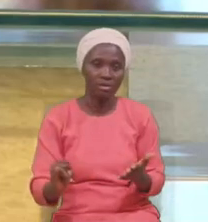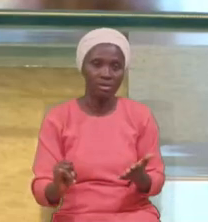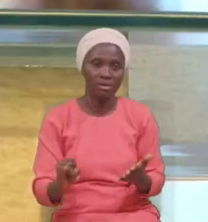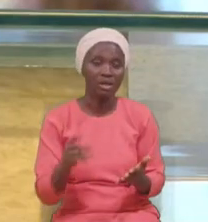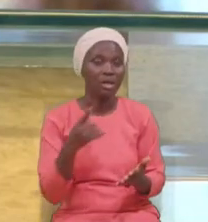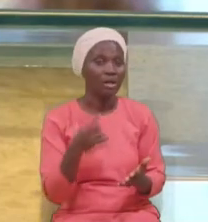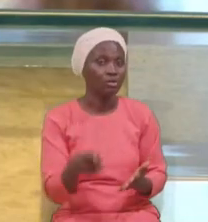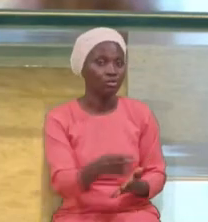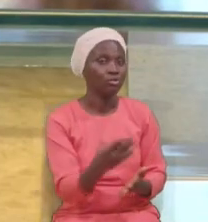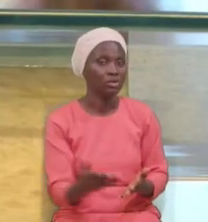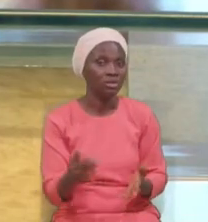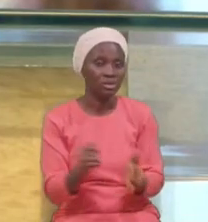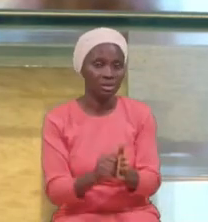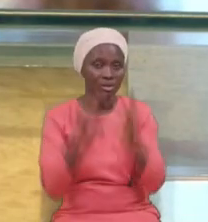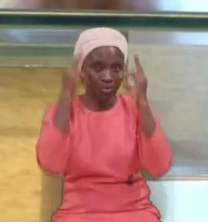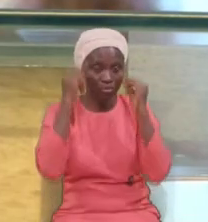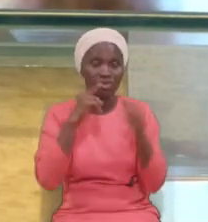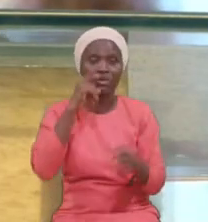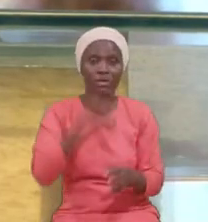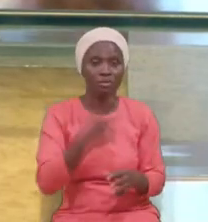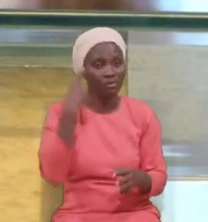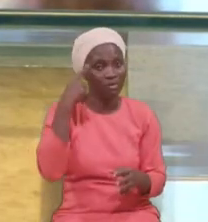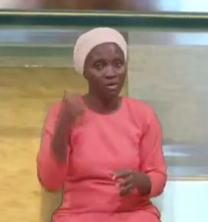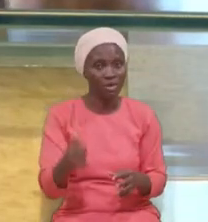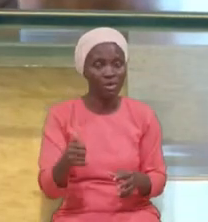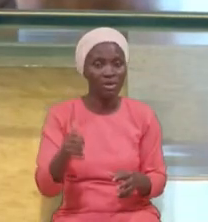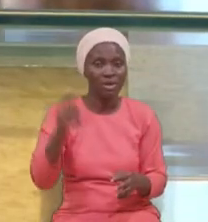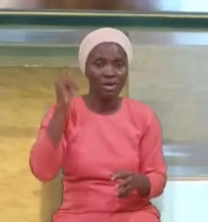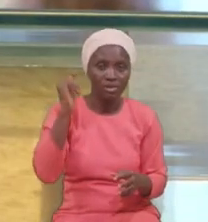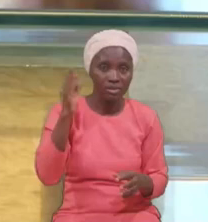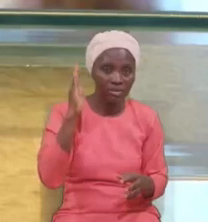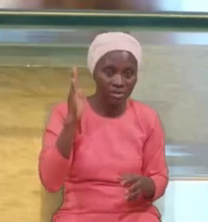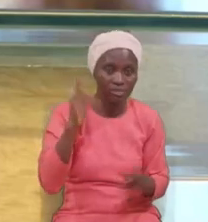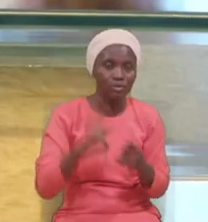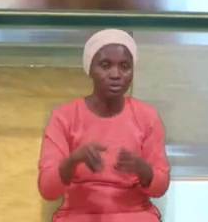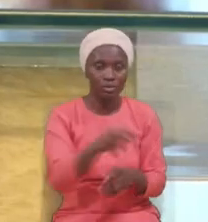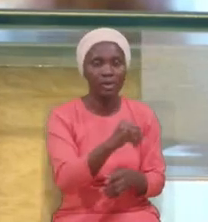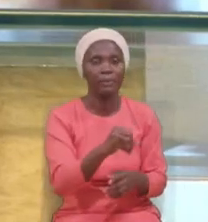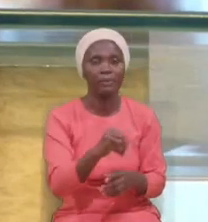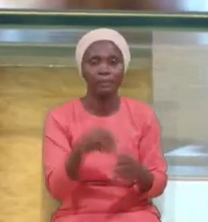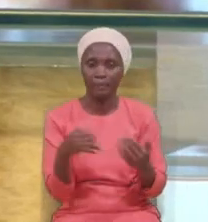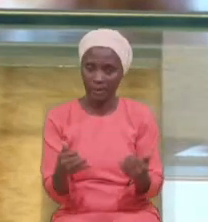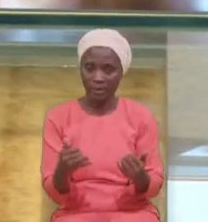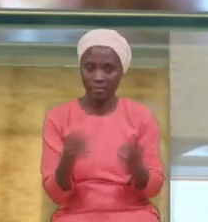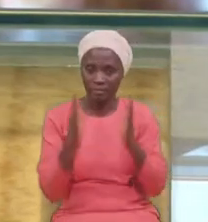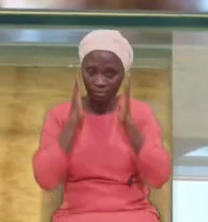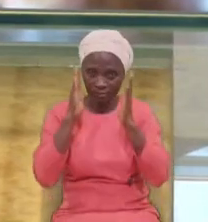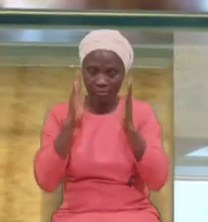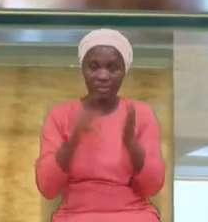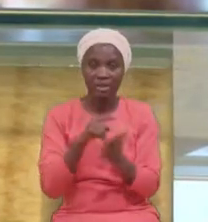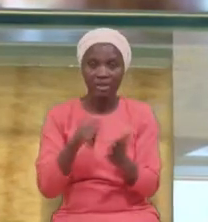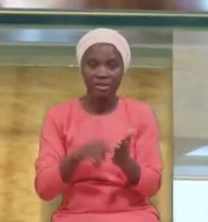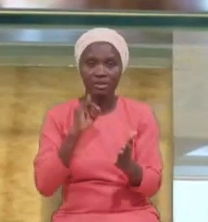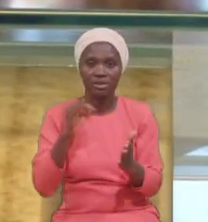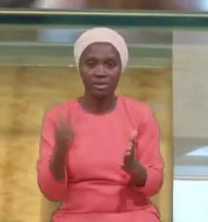Moïse a prescrit afin que cela leur serve de témoignage. Regardez ici, voici